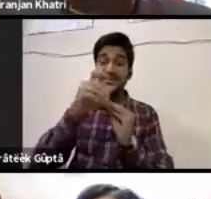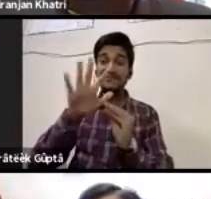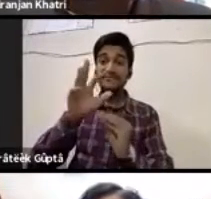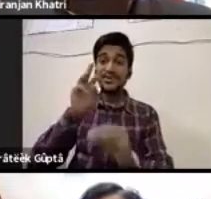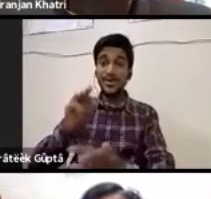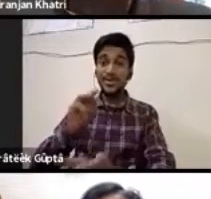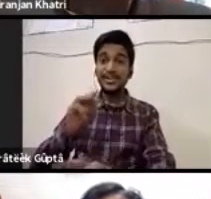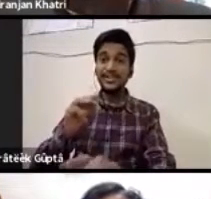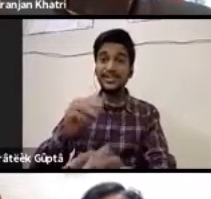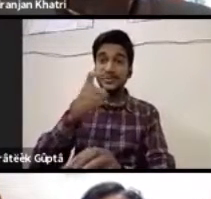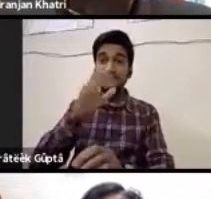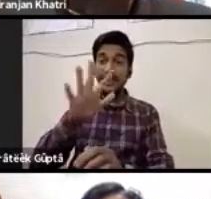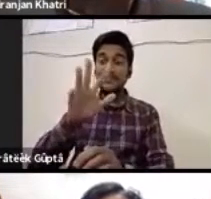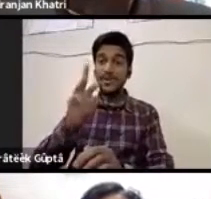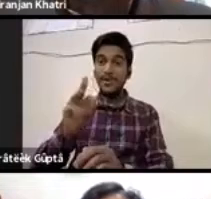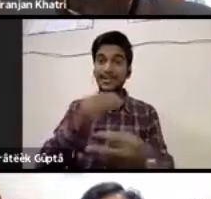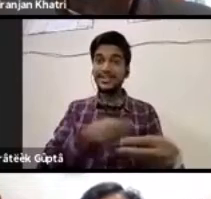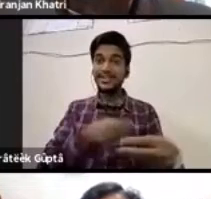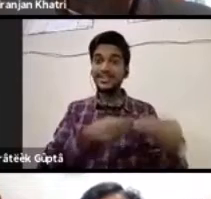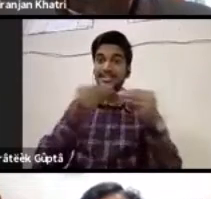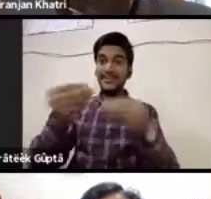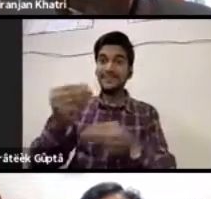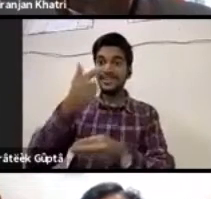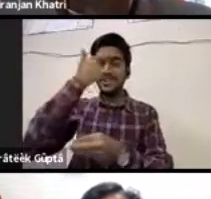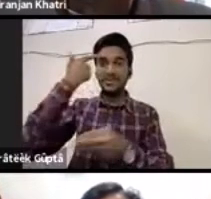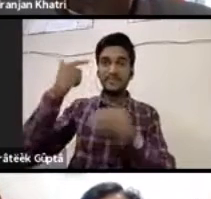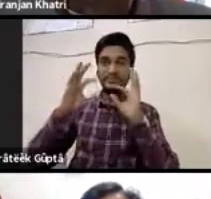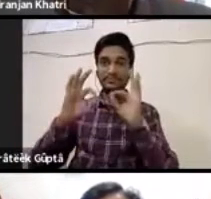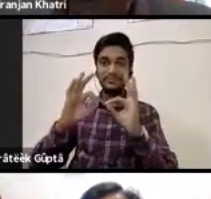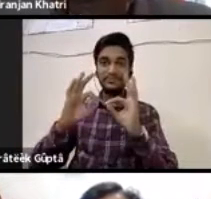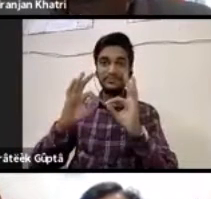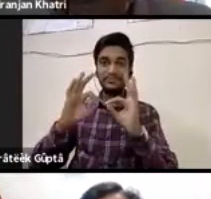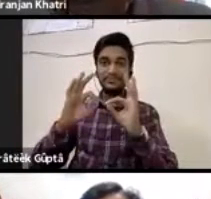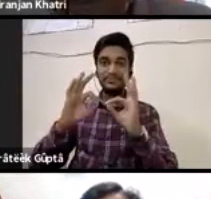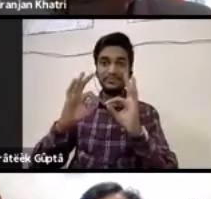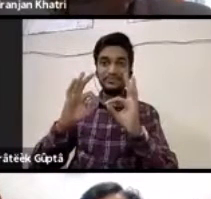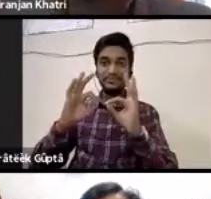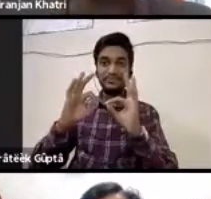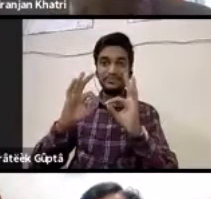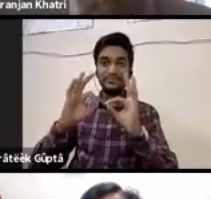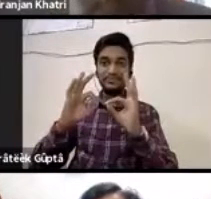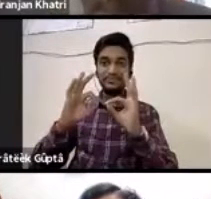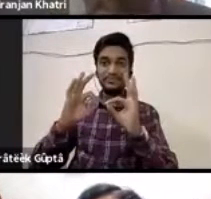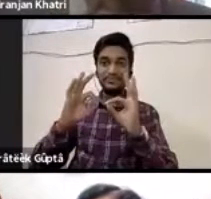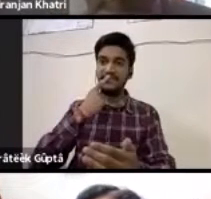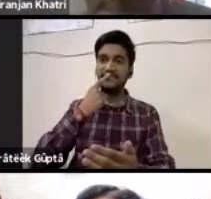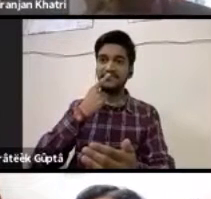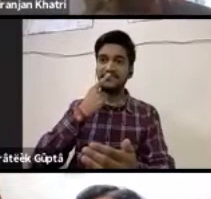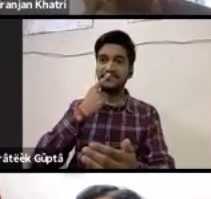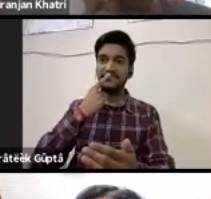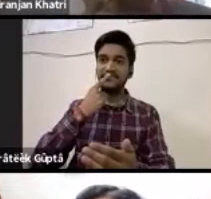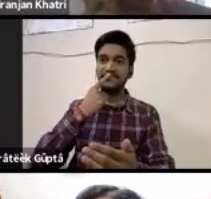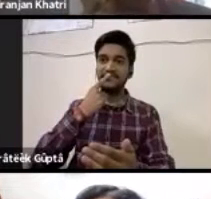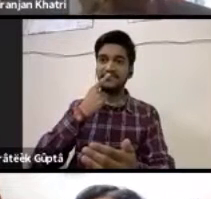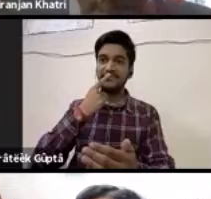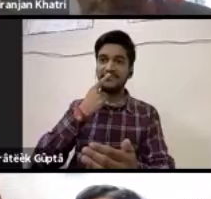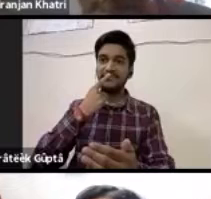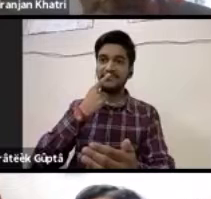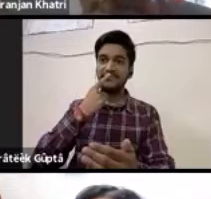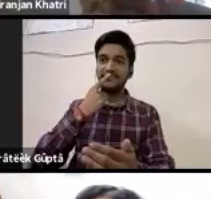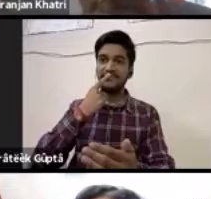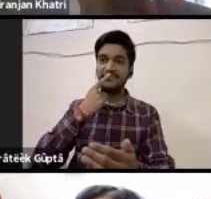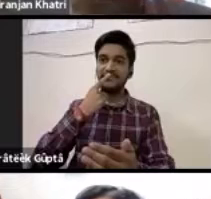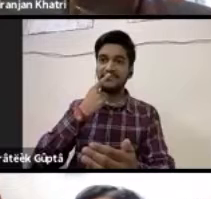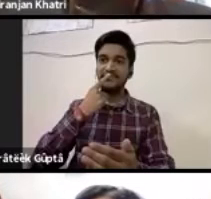जो मेरी डॉटर इन लॉ है शी इज ऑल्सो डेफ, शी एंडिड अप गिविंग वोकेशनल ट्रेनिंग टू 309